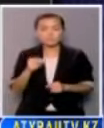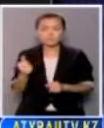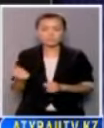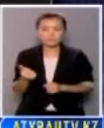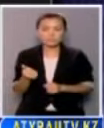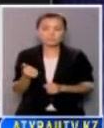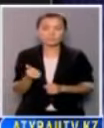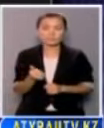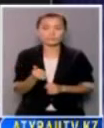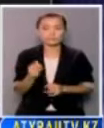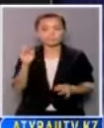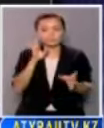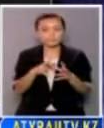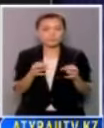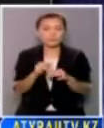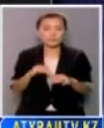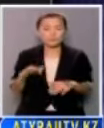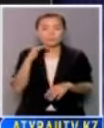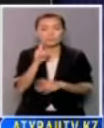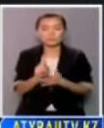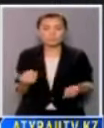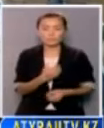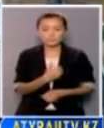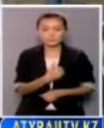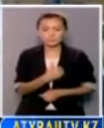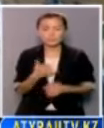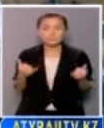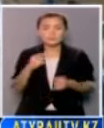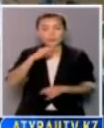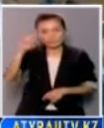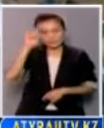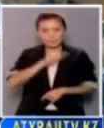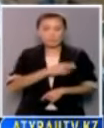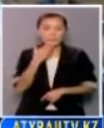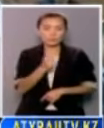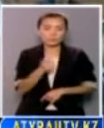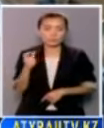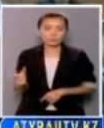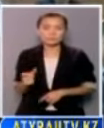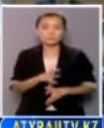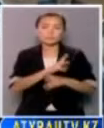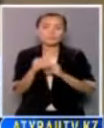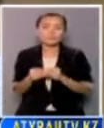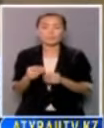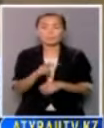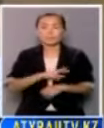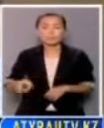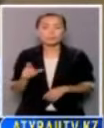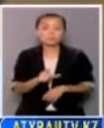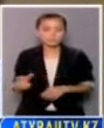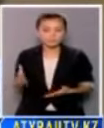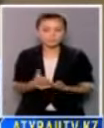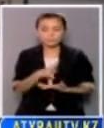оқуға жағдайы төмен балалар көп арыз жазып жатады мен байқаған. Бүгінде Қазақстанда жұмыссыз азаматтардың саны 500 000-ға